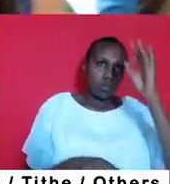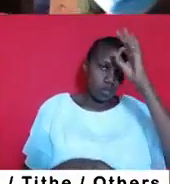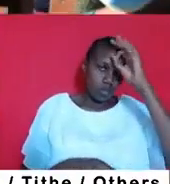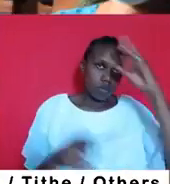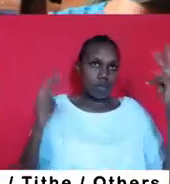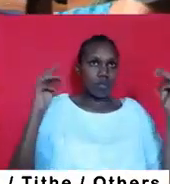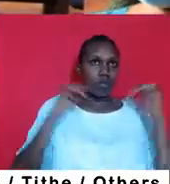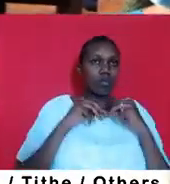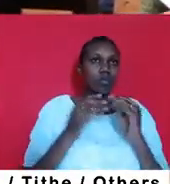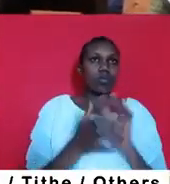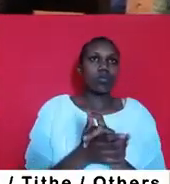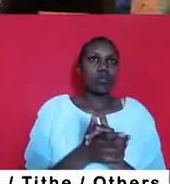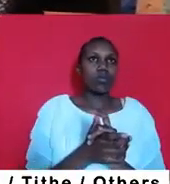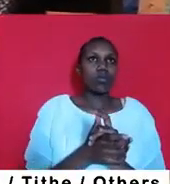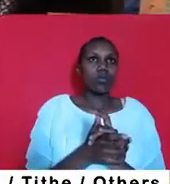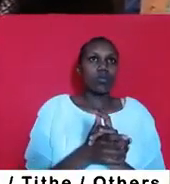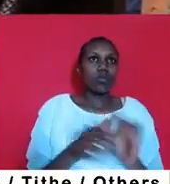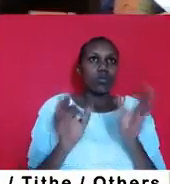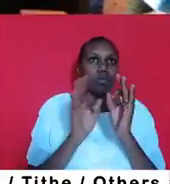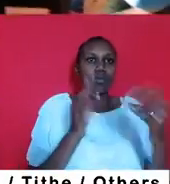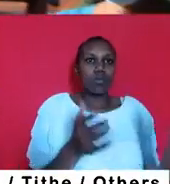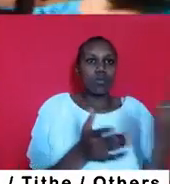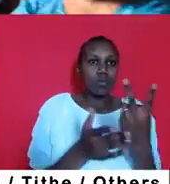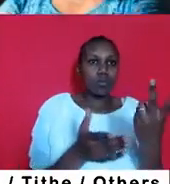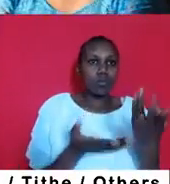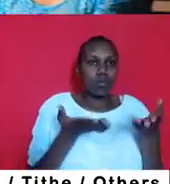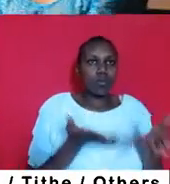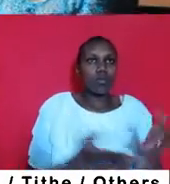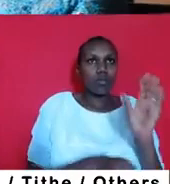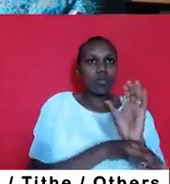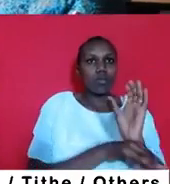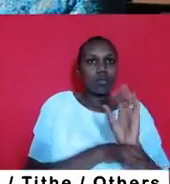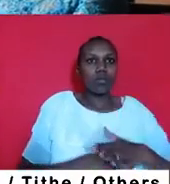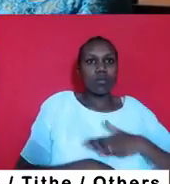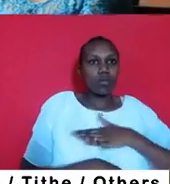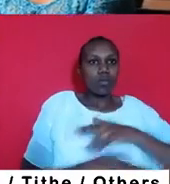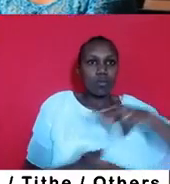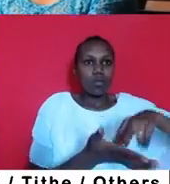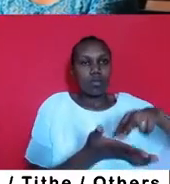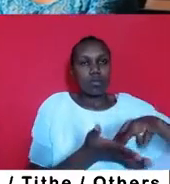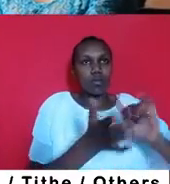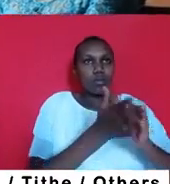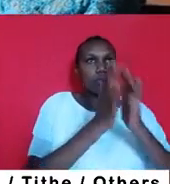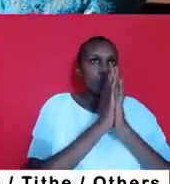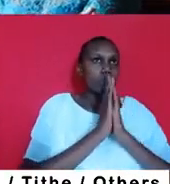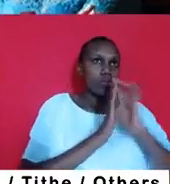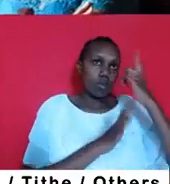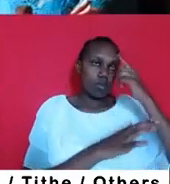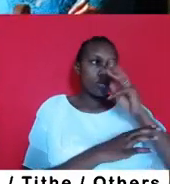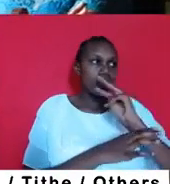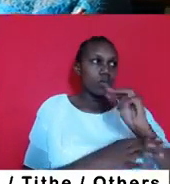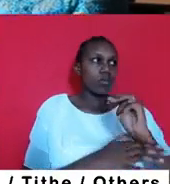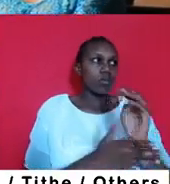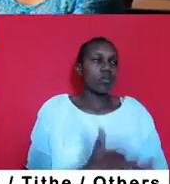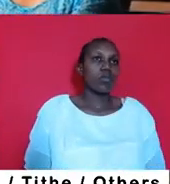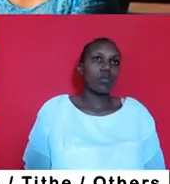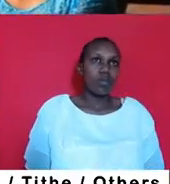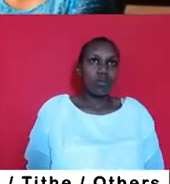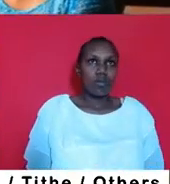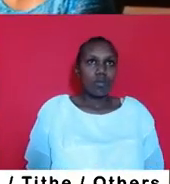ya provost. Kama hawa wawili wako hapa, wanaweza simama ama jamii yao, tuweze kuomba pamoja